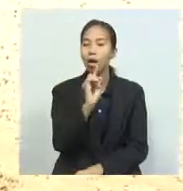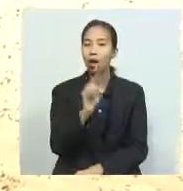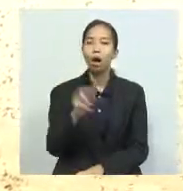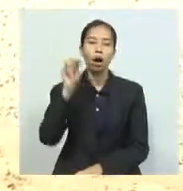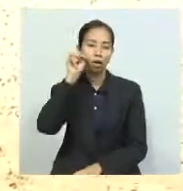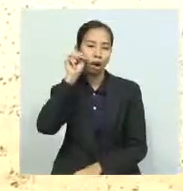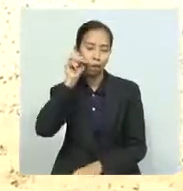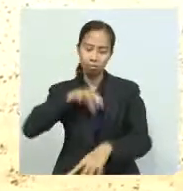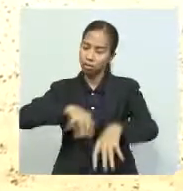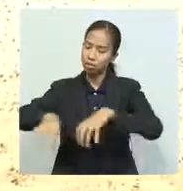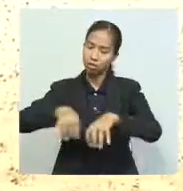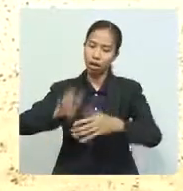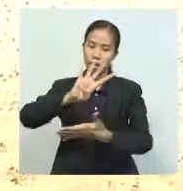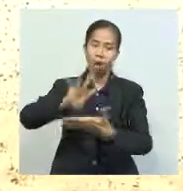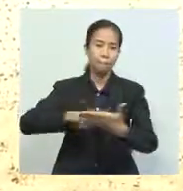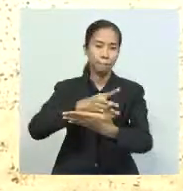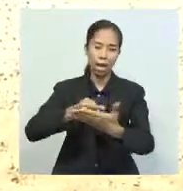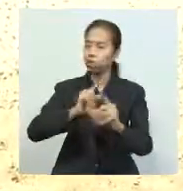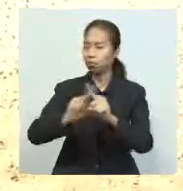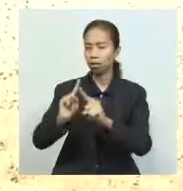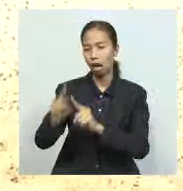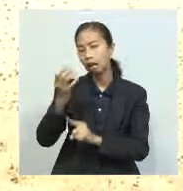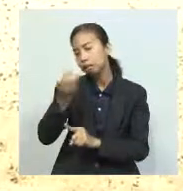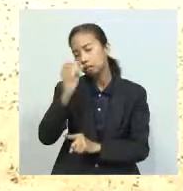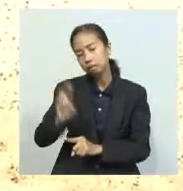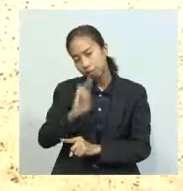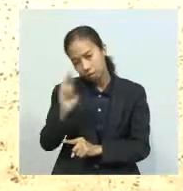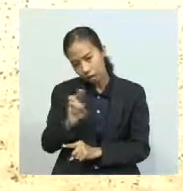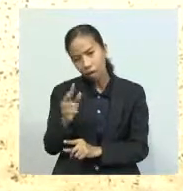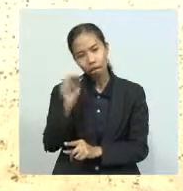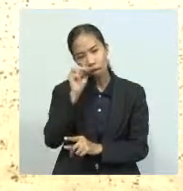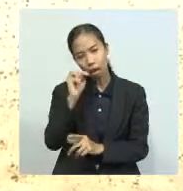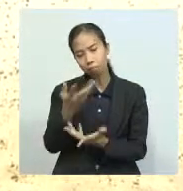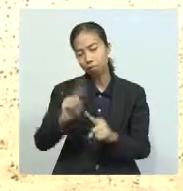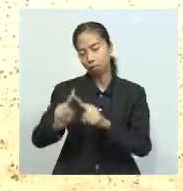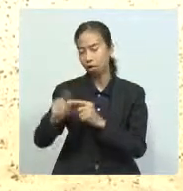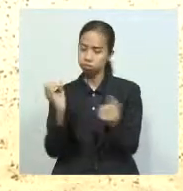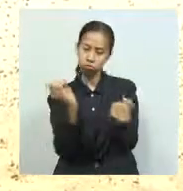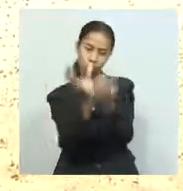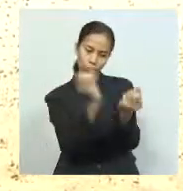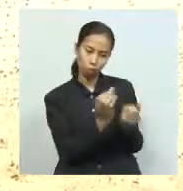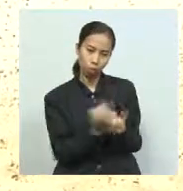จัดสรรไว้ตามแผนการส่งน้ำเพื่อการอุปโภคบริโภครวมถึงน้ำเพื่อการเกษตรก็จะมีปัญหาด้วย